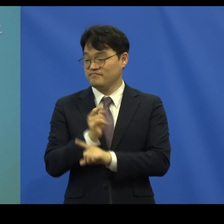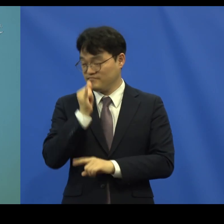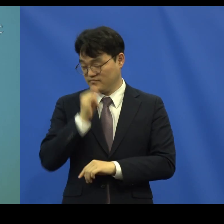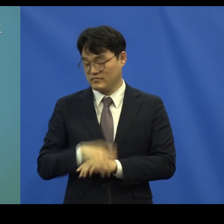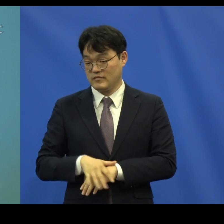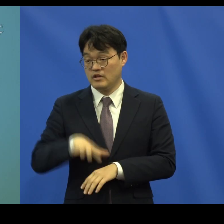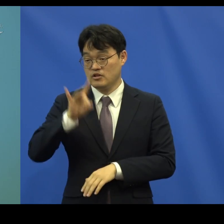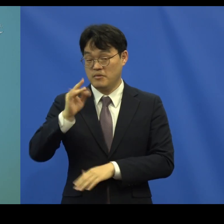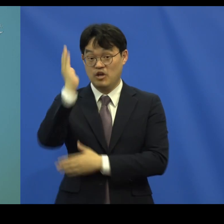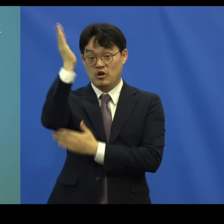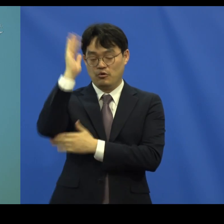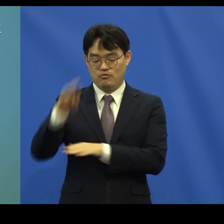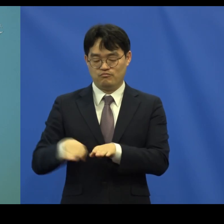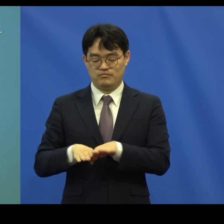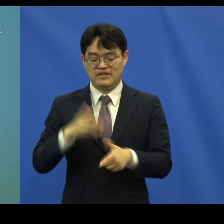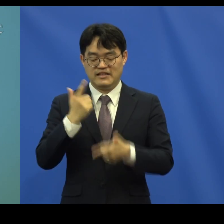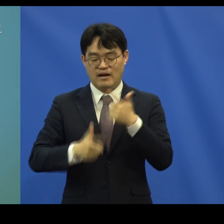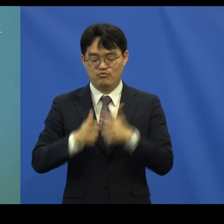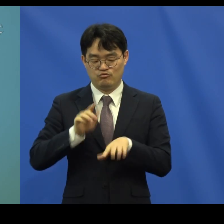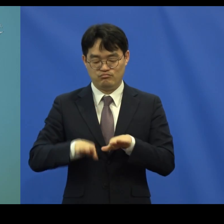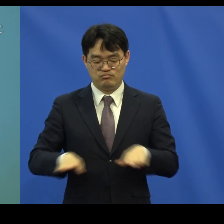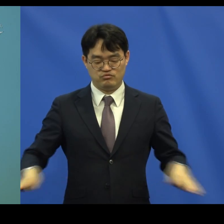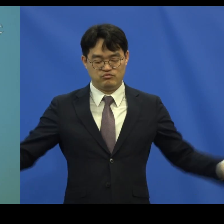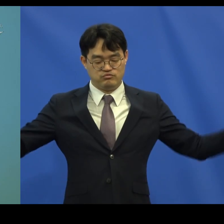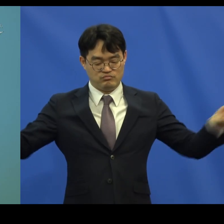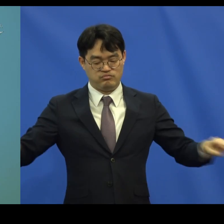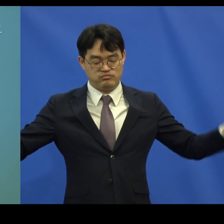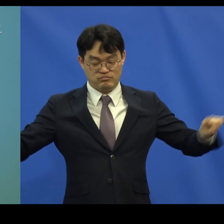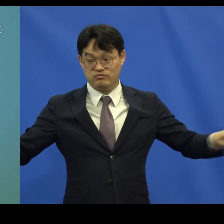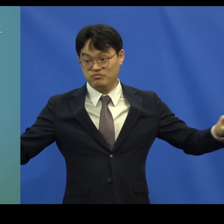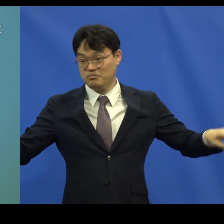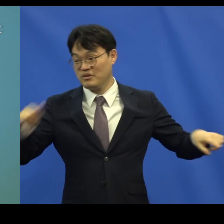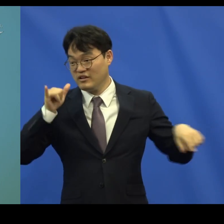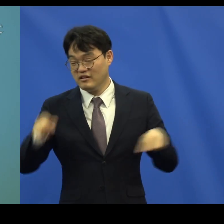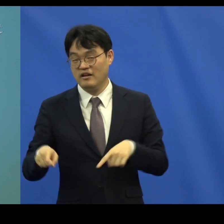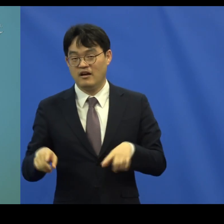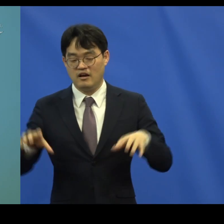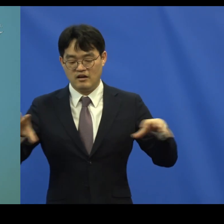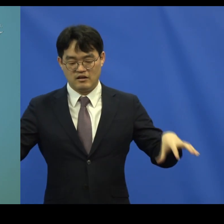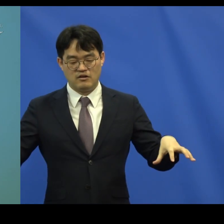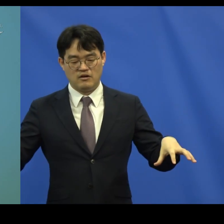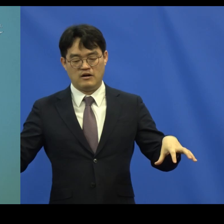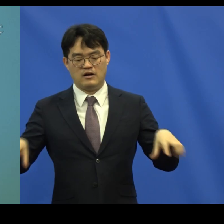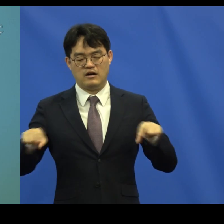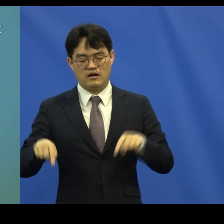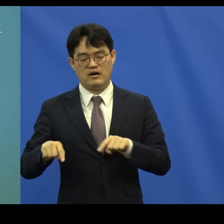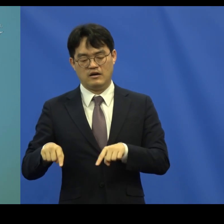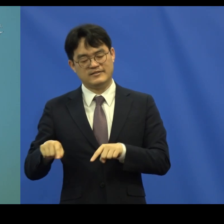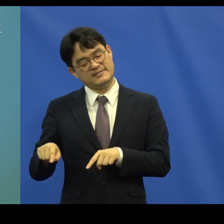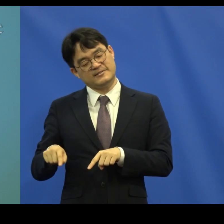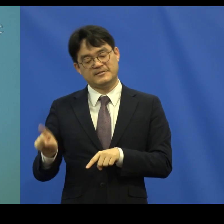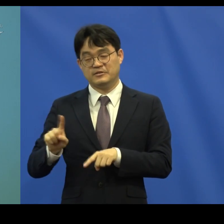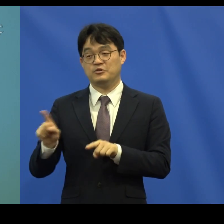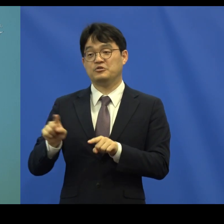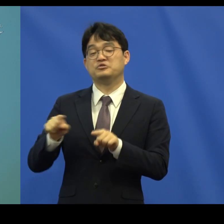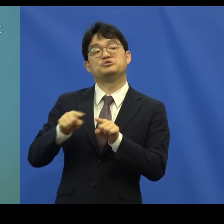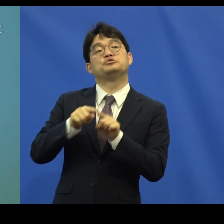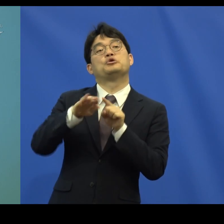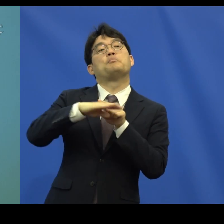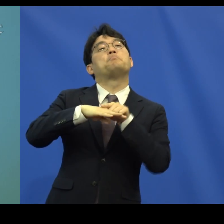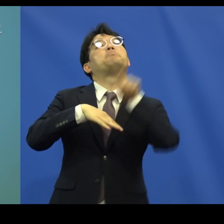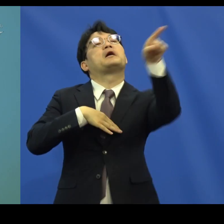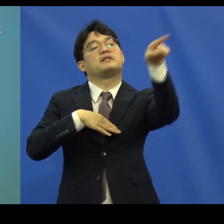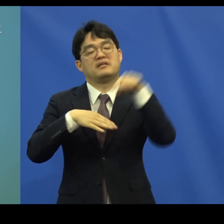강단을 이제 바꾸는 데는 이제 울로 목사님도 그때 일부에 오시고 그러는데 저 뒤에 로비에 갖다 놨더니 늘 눈에 띄는데 저게 눈에